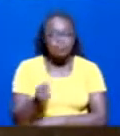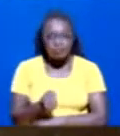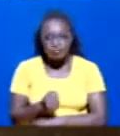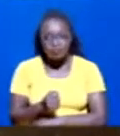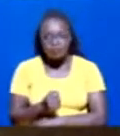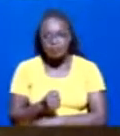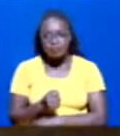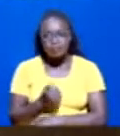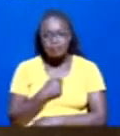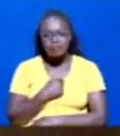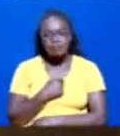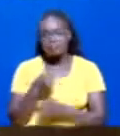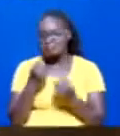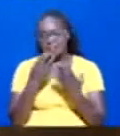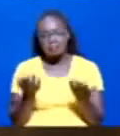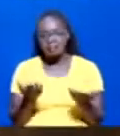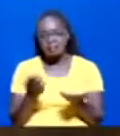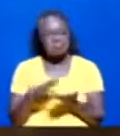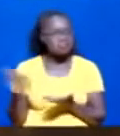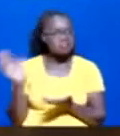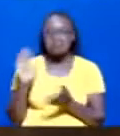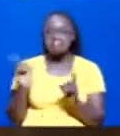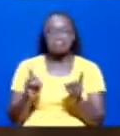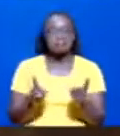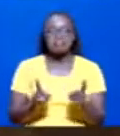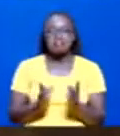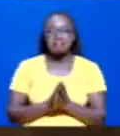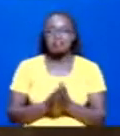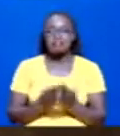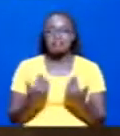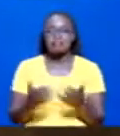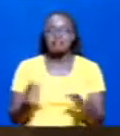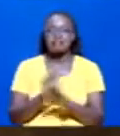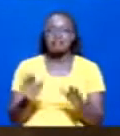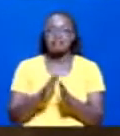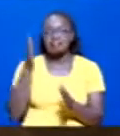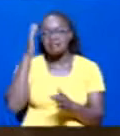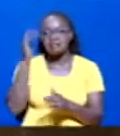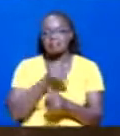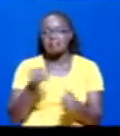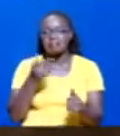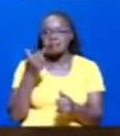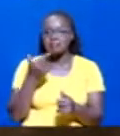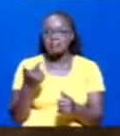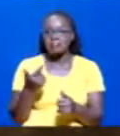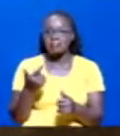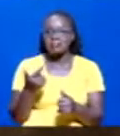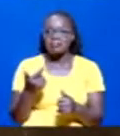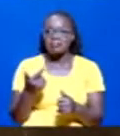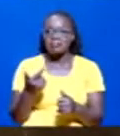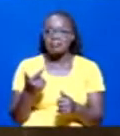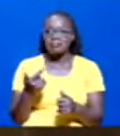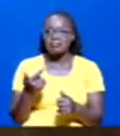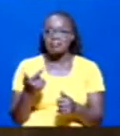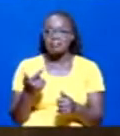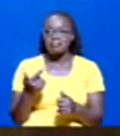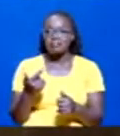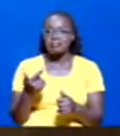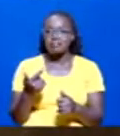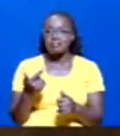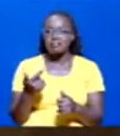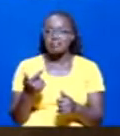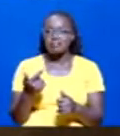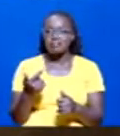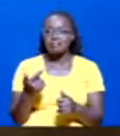mingi, sita hapa na kumi huko. Mambo yote mimi najua yote tulisema long time. Na hakuna hata kidogo ile